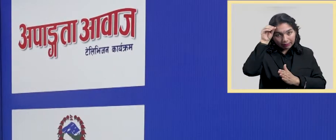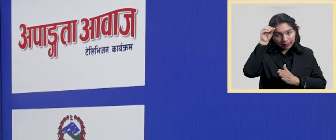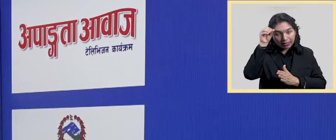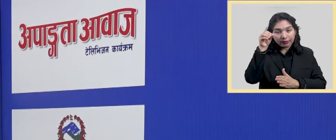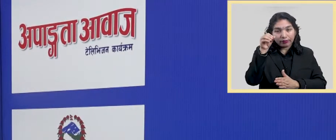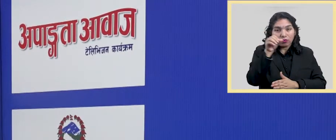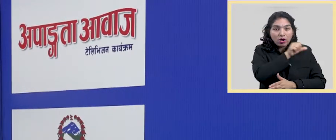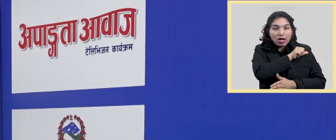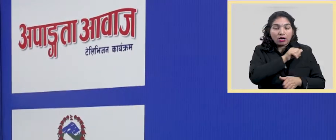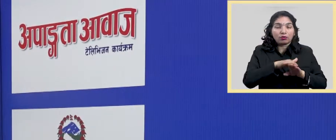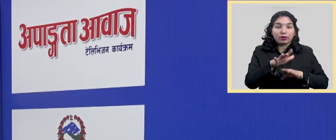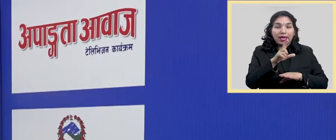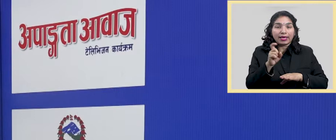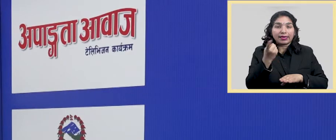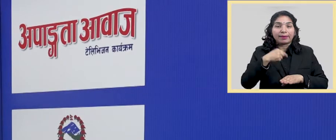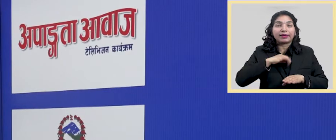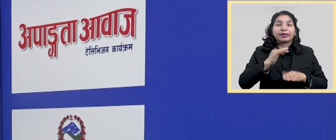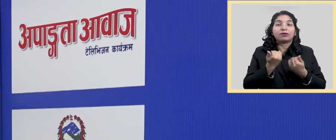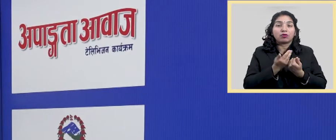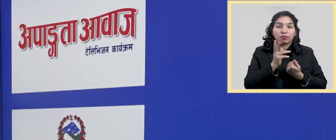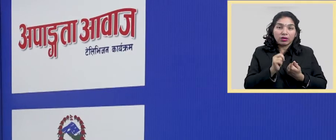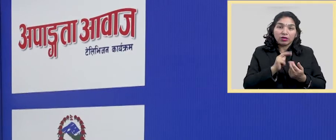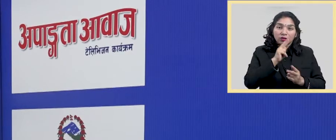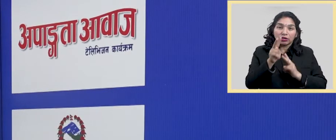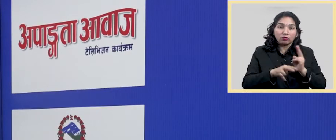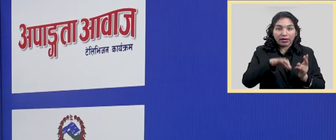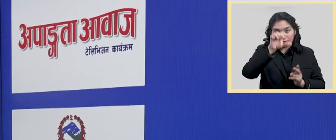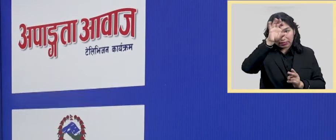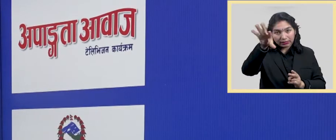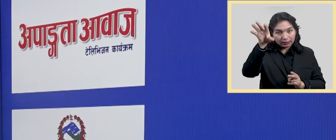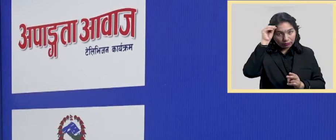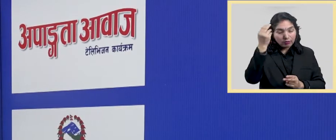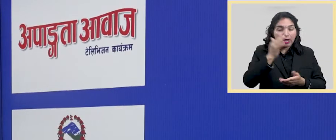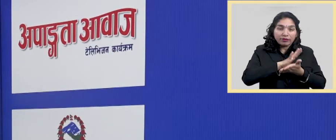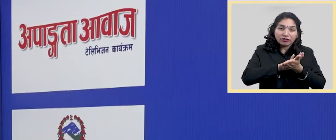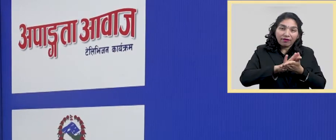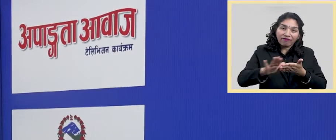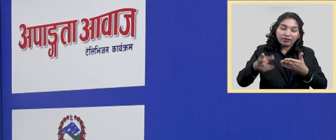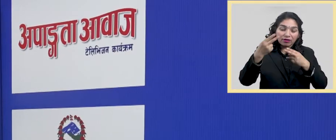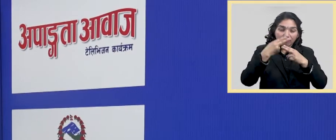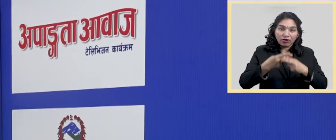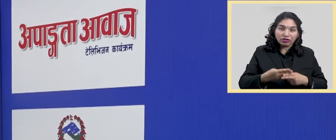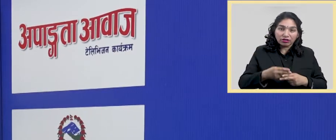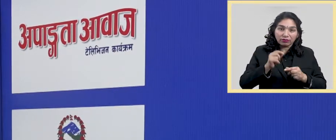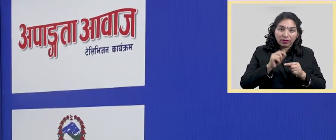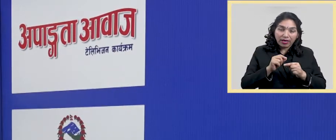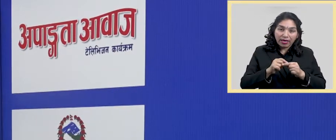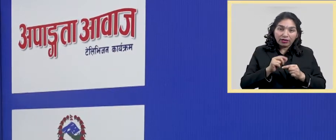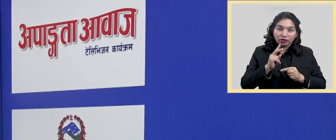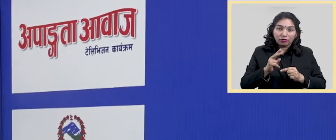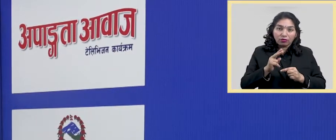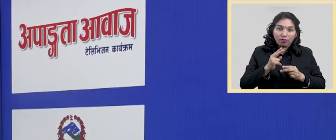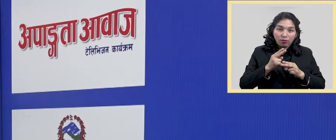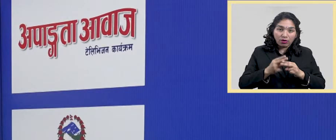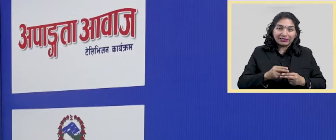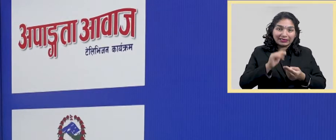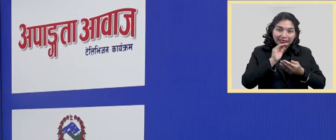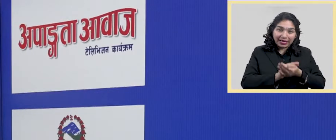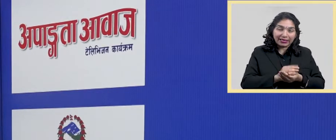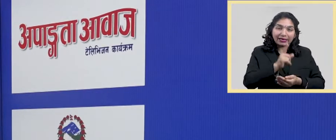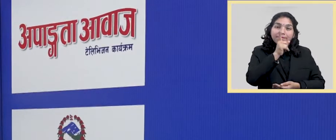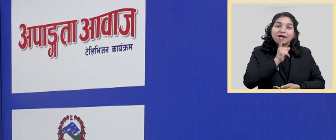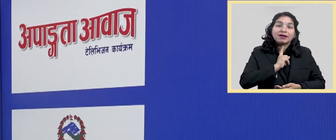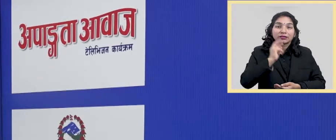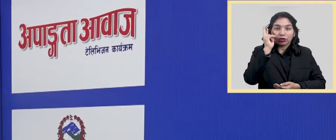आइदियो, यो उहाँहरूको लागि हामीले के गर्नुपर्ने हो त्यो कुरा जानकारी आइदियो भने स्पष्ट रूपमा हामीले बजेट निर्माण क्रममा नै उहाँहरूलाई चाहिँ त्यो छुट्याइदिएर